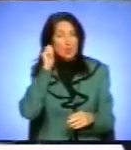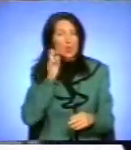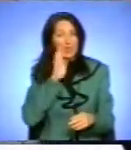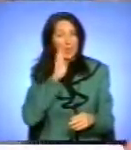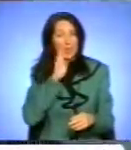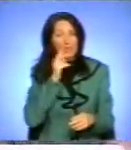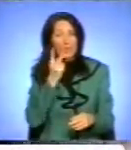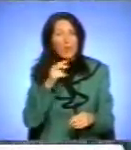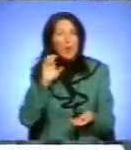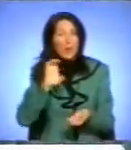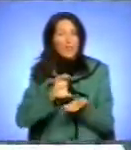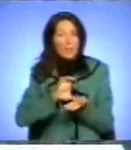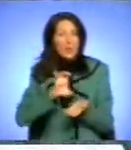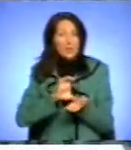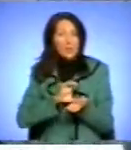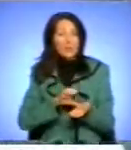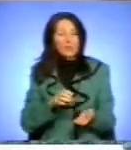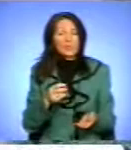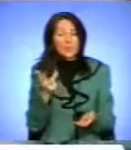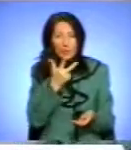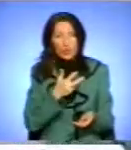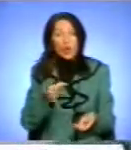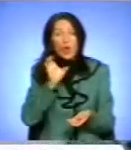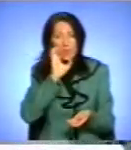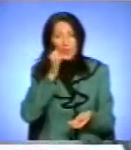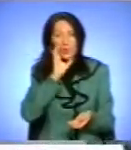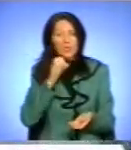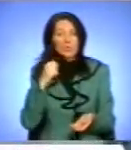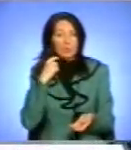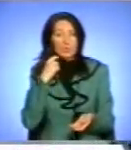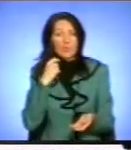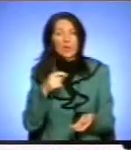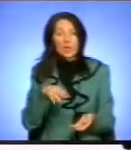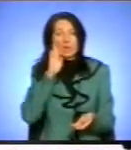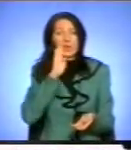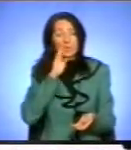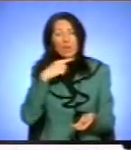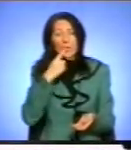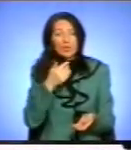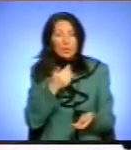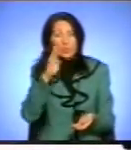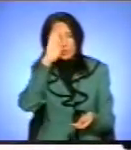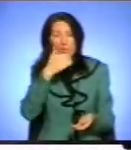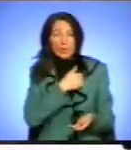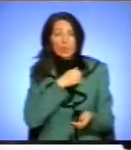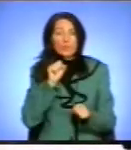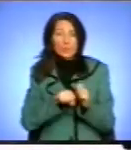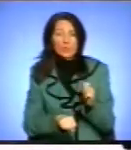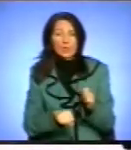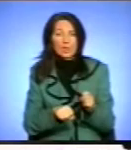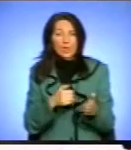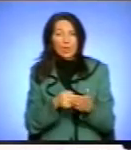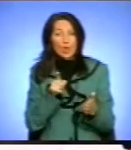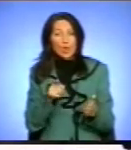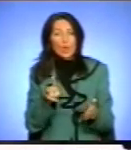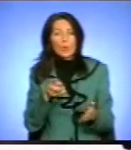товаришем. Втрьох спорожнили тару. Жінка стверджує, що сусід домагався її. До того, як ми розпивали спиртні напої, вже перший раз,